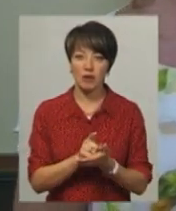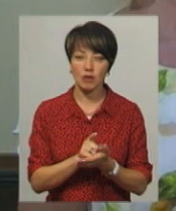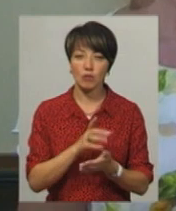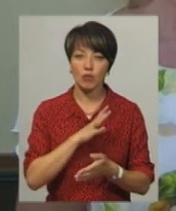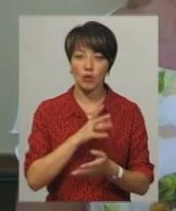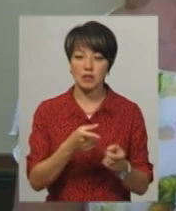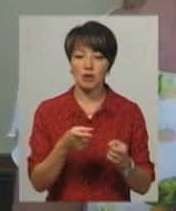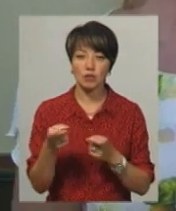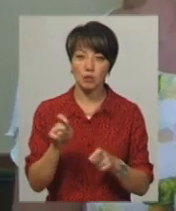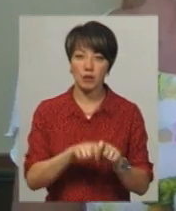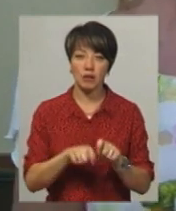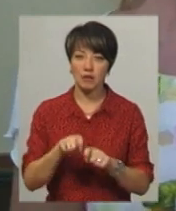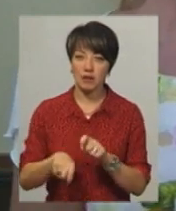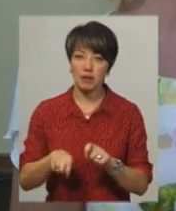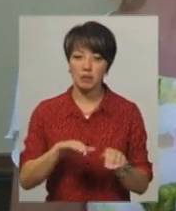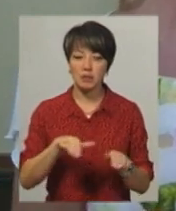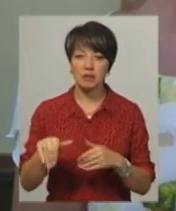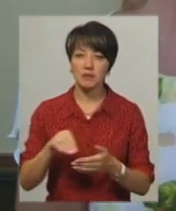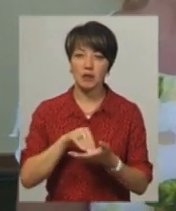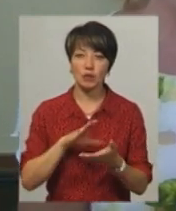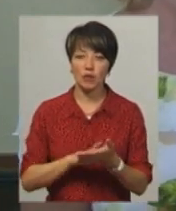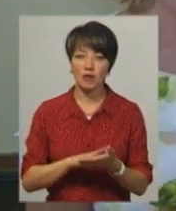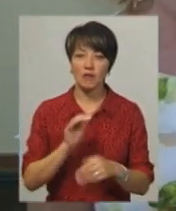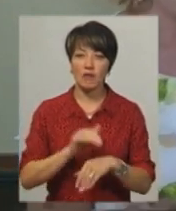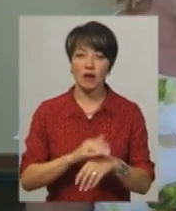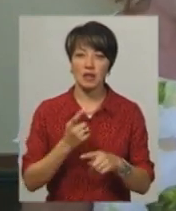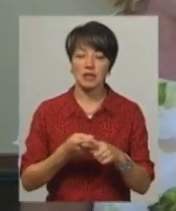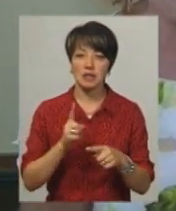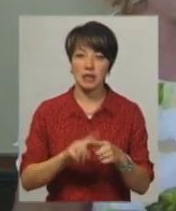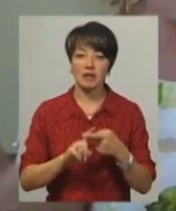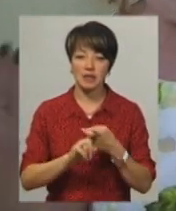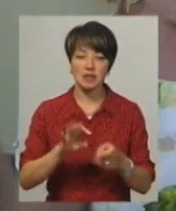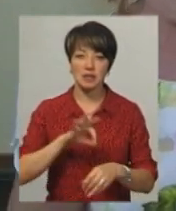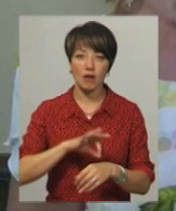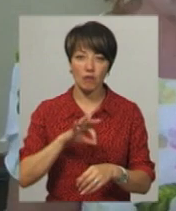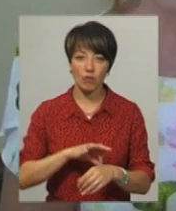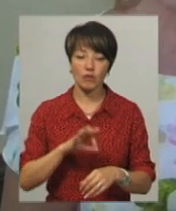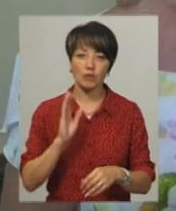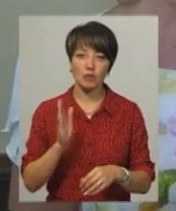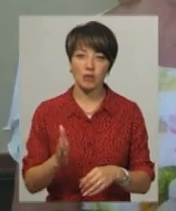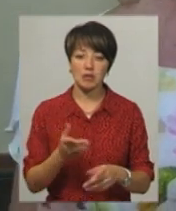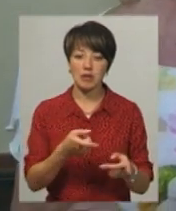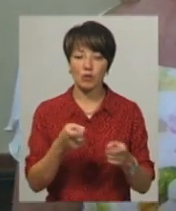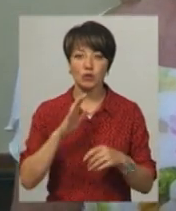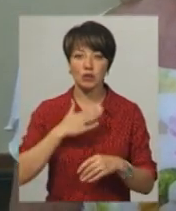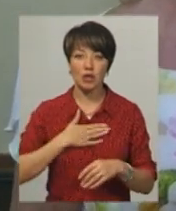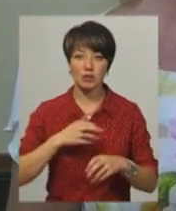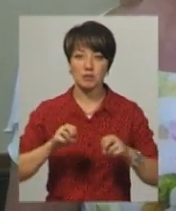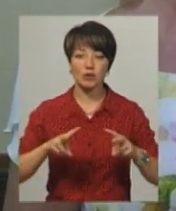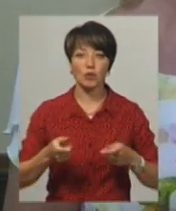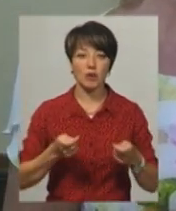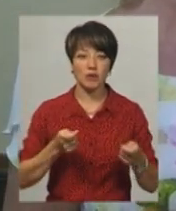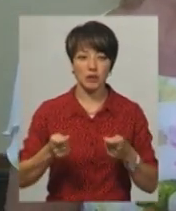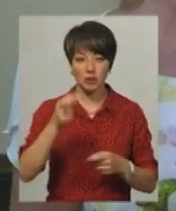Було залучені до перевірки після встановлення факту, що все ж таки це підозра на інфекційне захворювання і вони йдуть. Були залучені наші фахівці